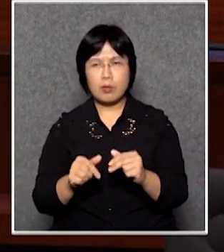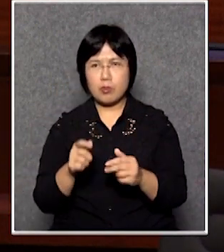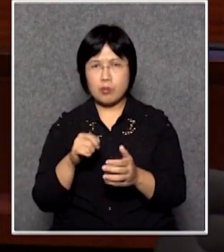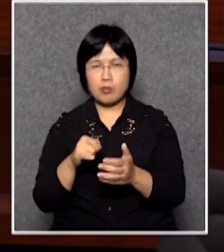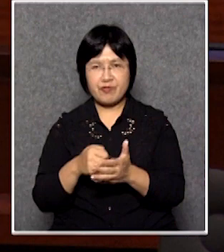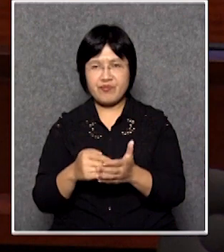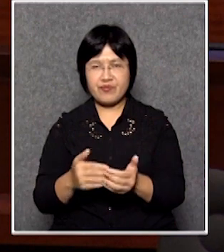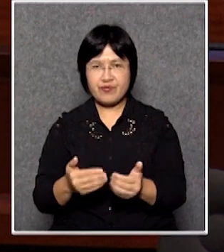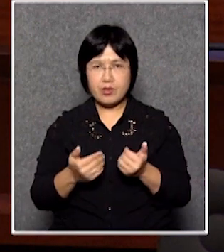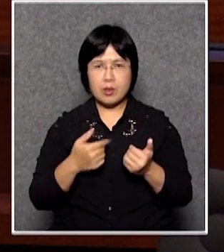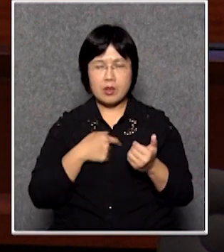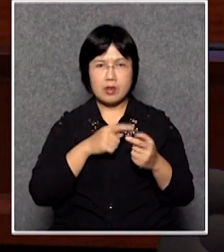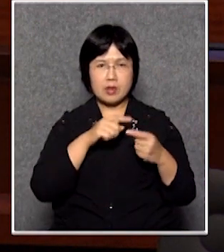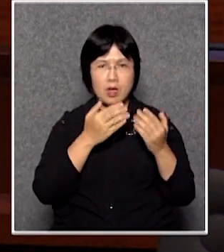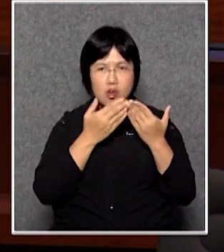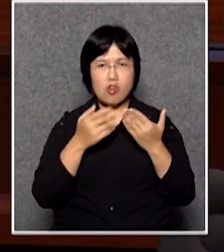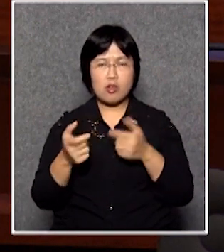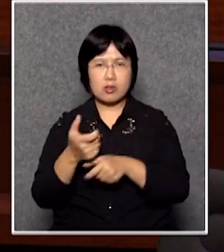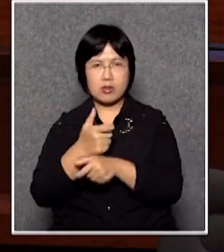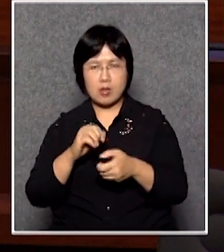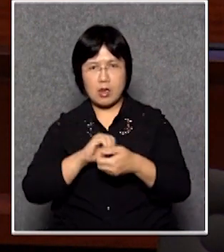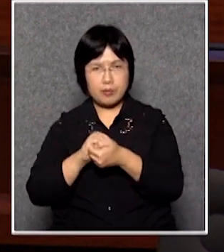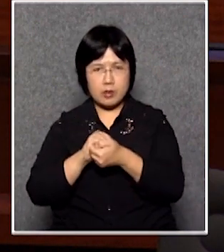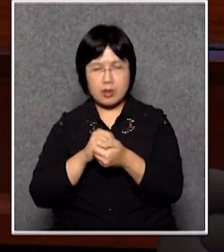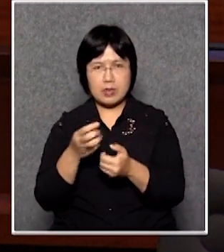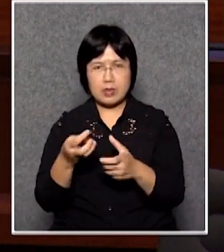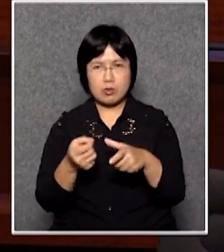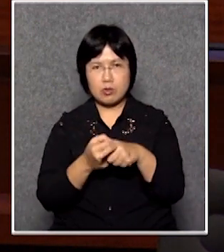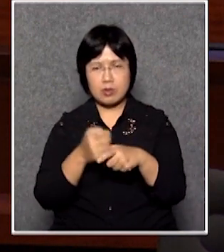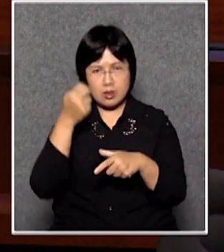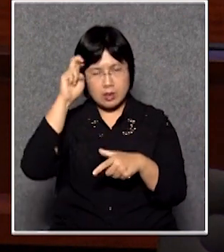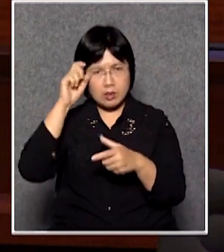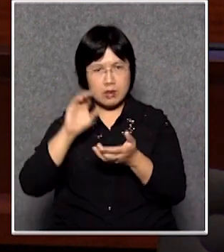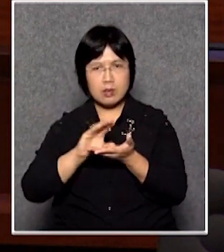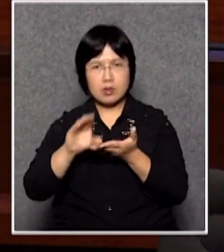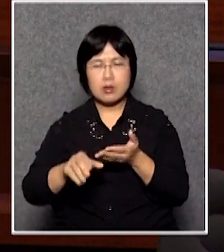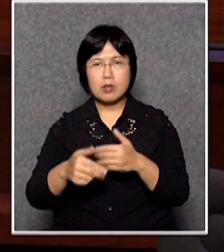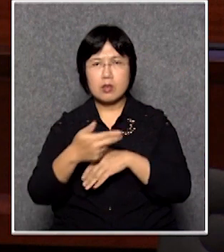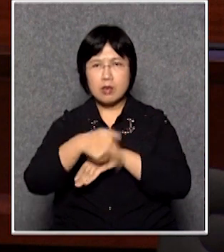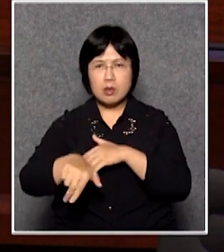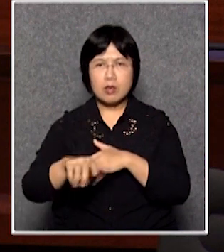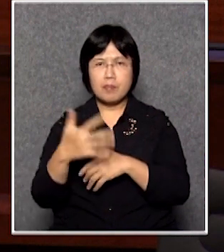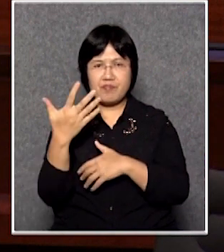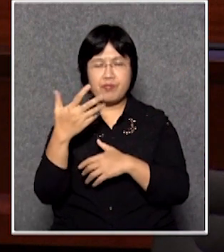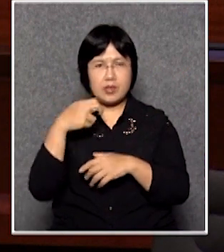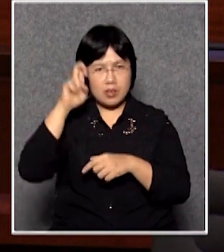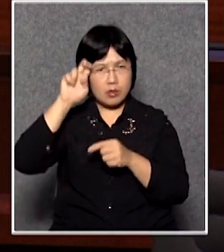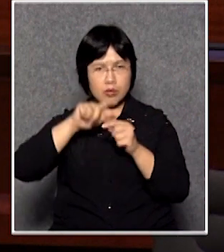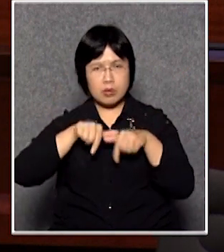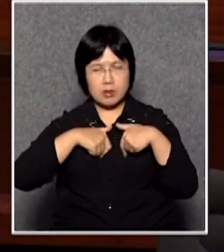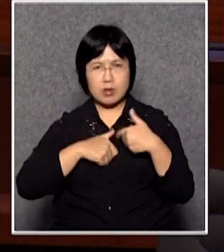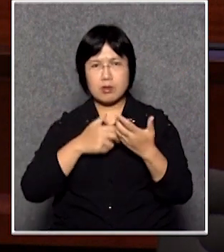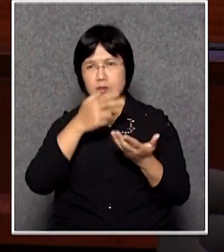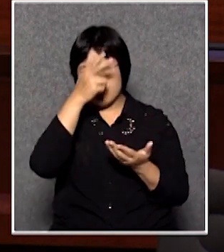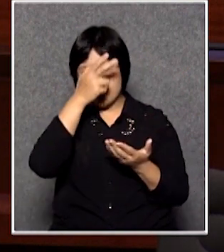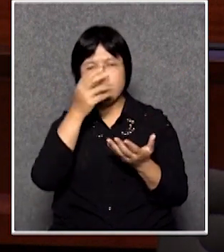大學和產業合作計劃、小型企業研究資助計劃和5所研發中心等等，政府